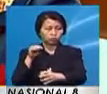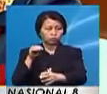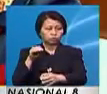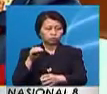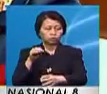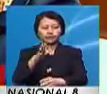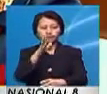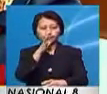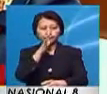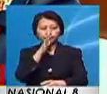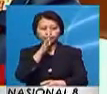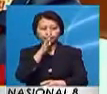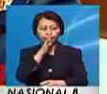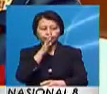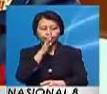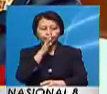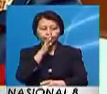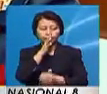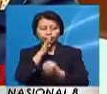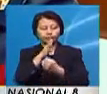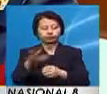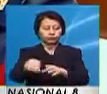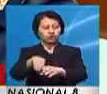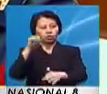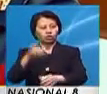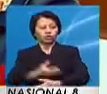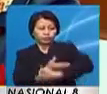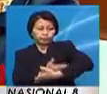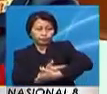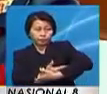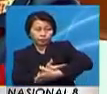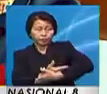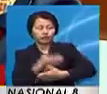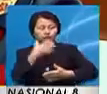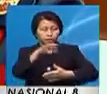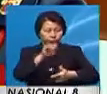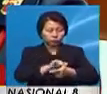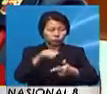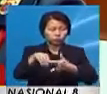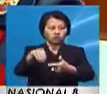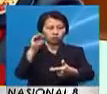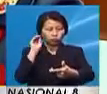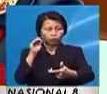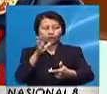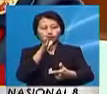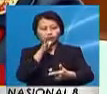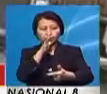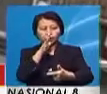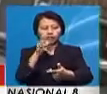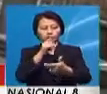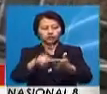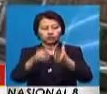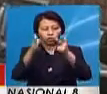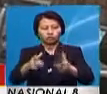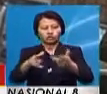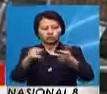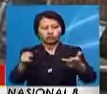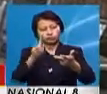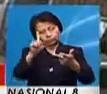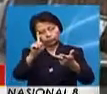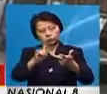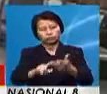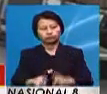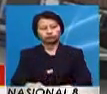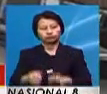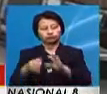Nur Hamidah dulu, lepas itu baru Umi Rashidah dan warga negara Jepun itulah. Bagi